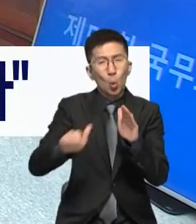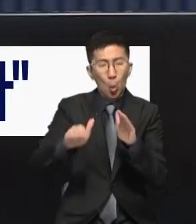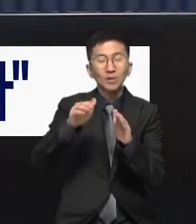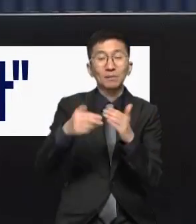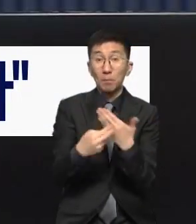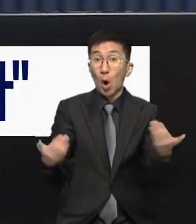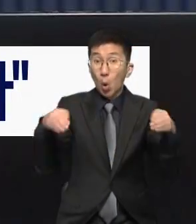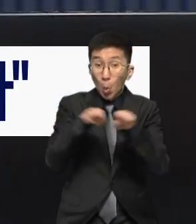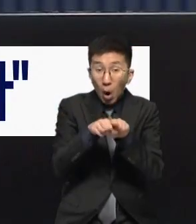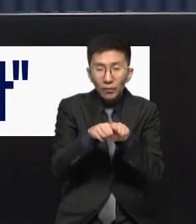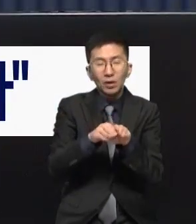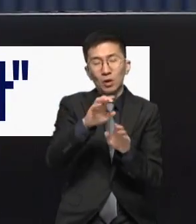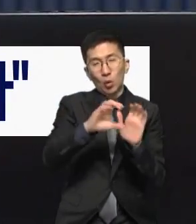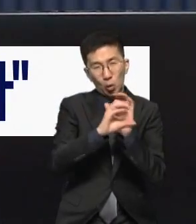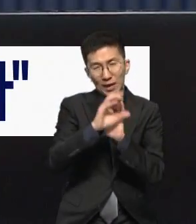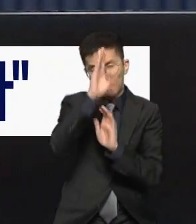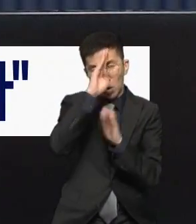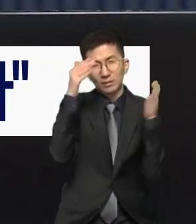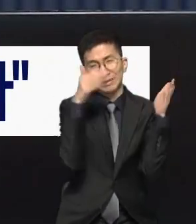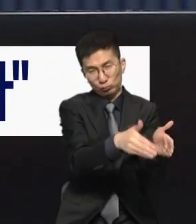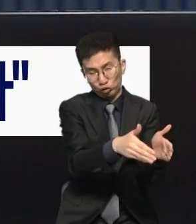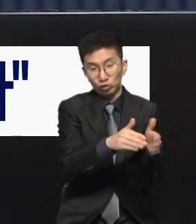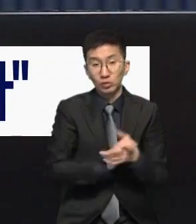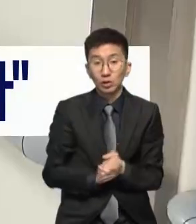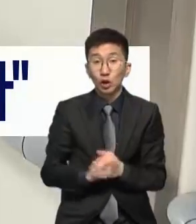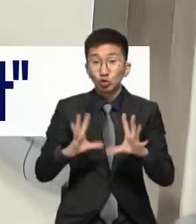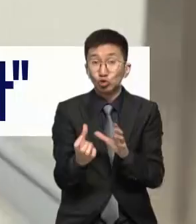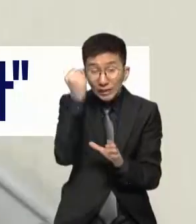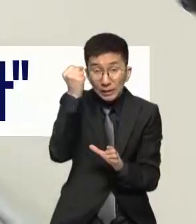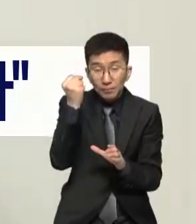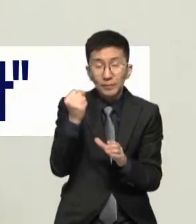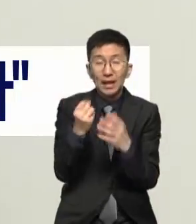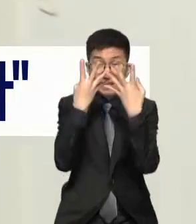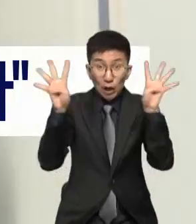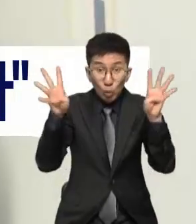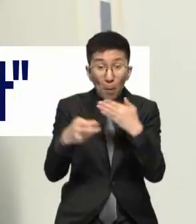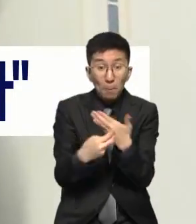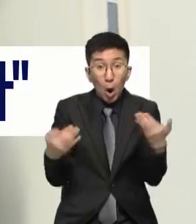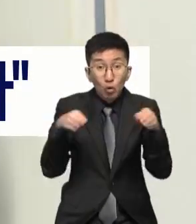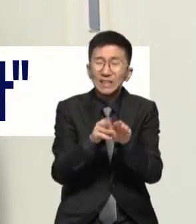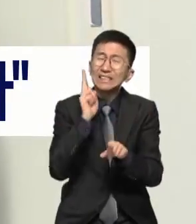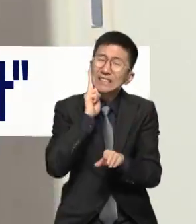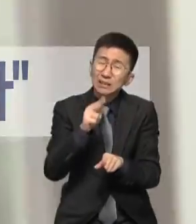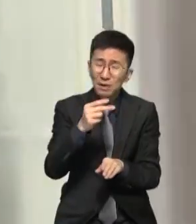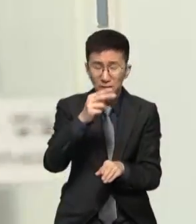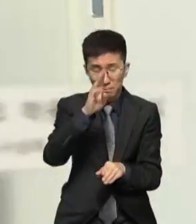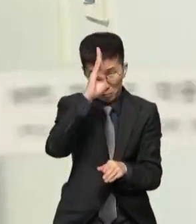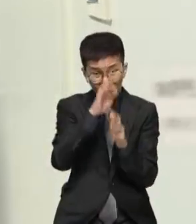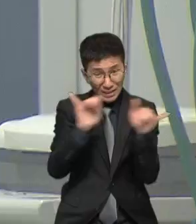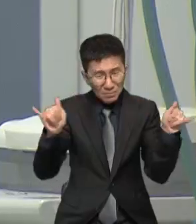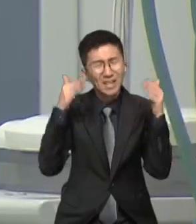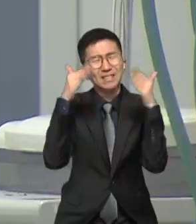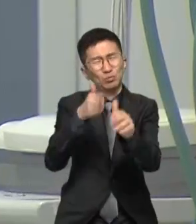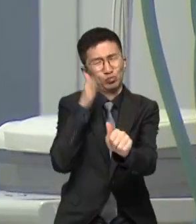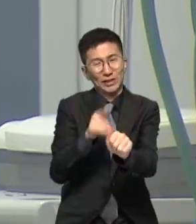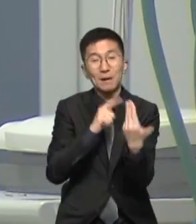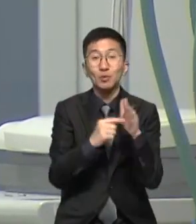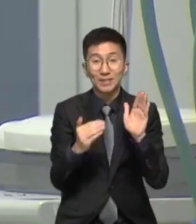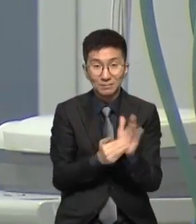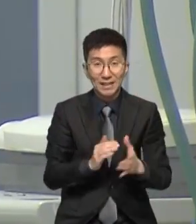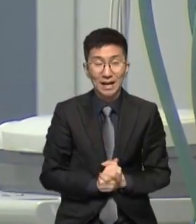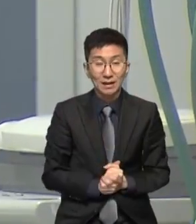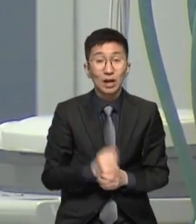코로나 환자에, 국립대병원의 의료 역량은 특히 중증 환자에 집중 투입해달라고 지시했습니다. 청와대의 관계 부처가